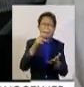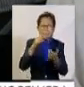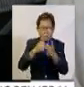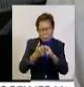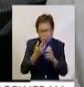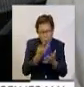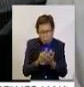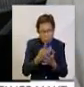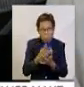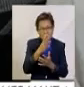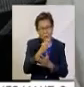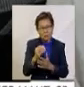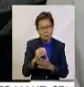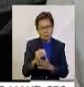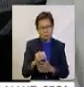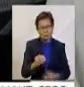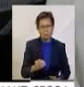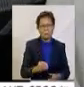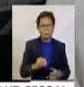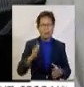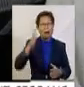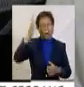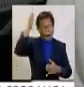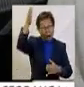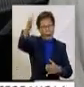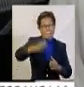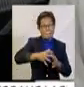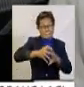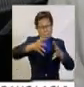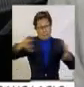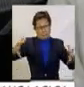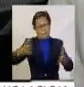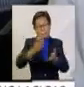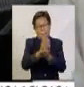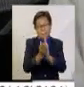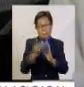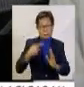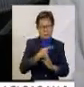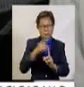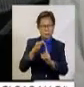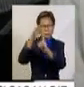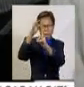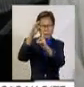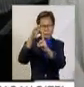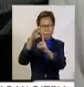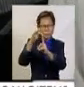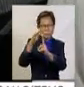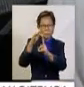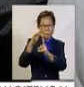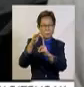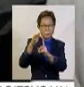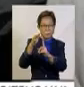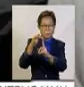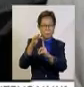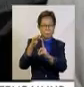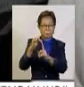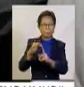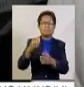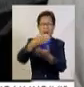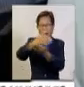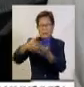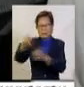juga membesarkan bajet kita, expansionary bajet, walaupun ada pihak yang berkata ini